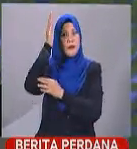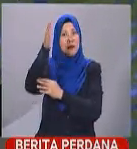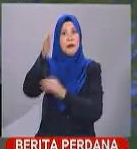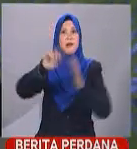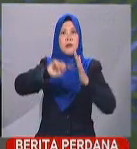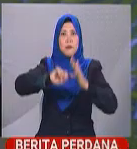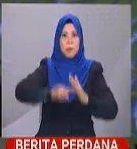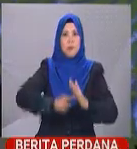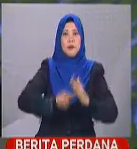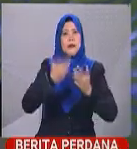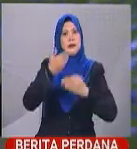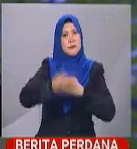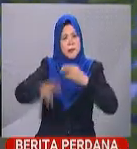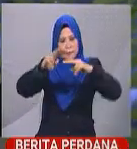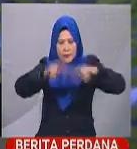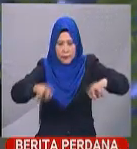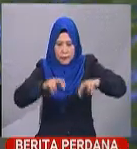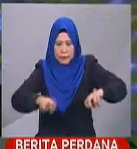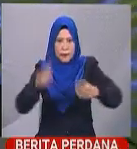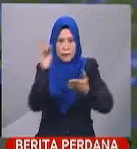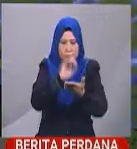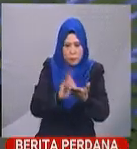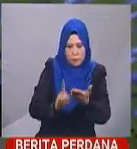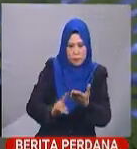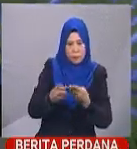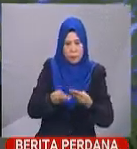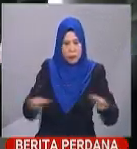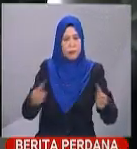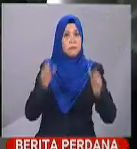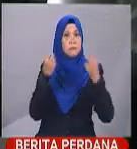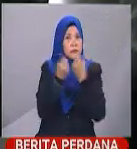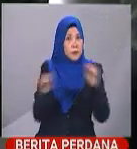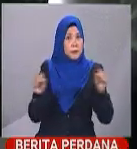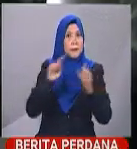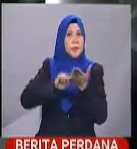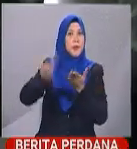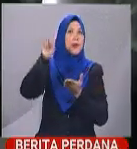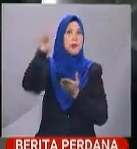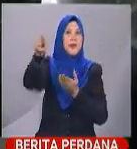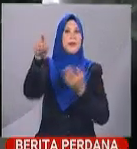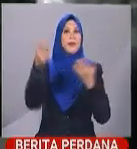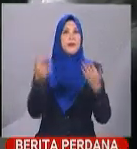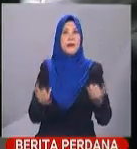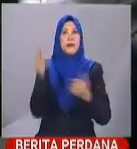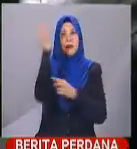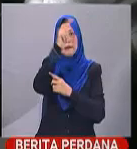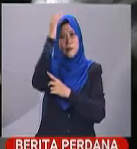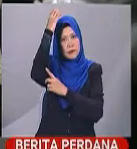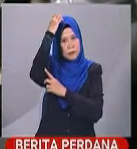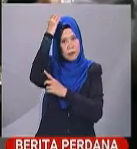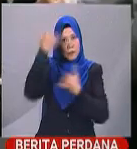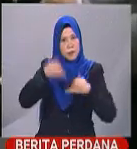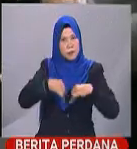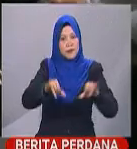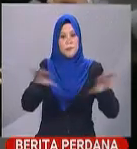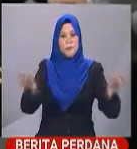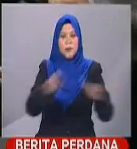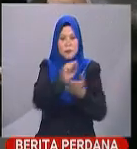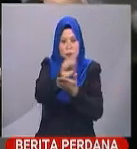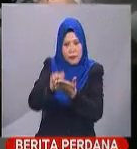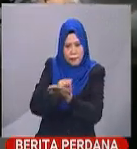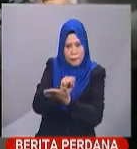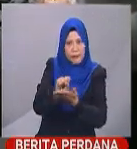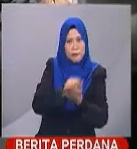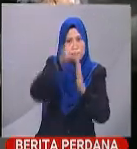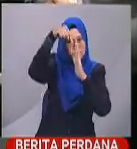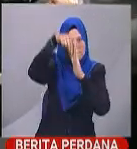dijalankan selepas kajian serta reka bentuk tanah siap sepenuhnya minggu hadapan. Setakat ini, Kerajaan Negeri Selangor masih menjalankan siasatan